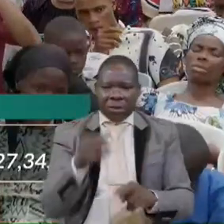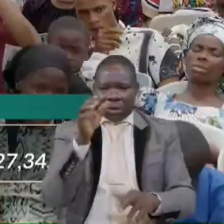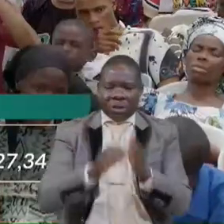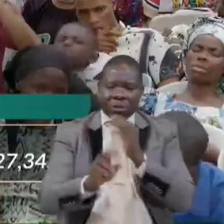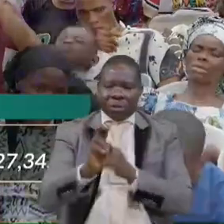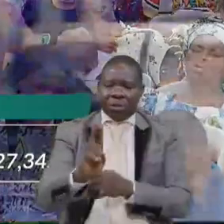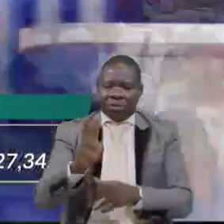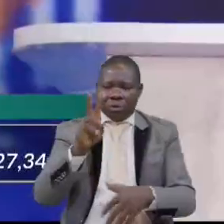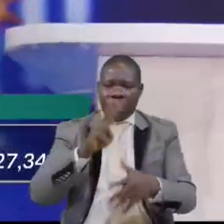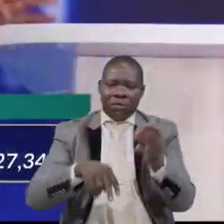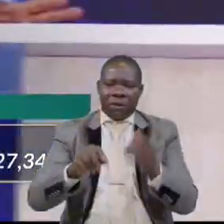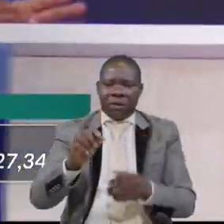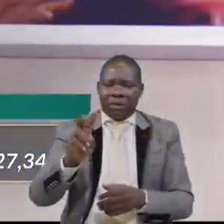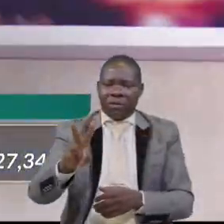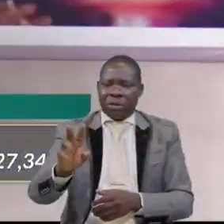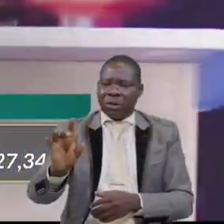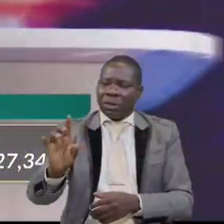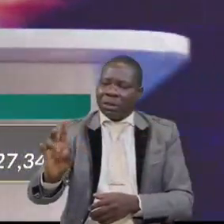27 et 28.